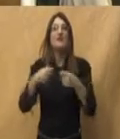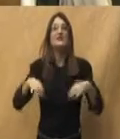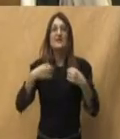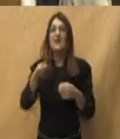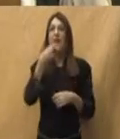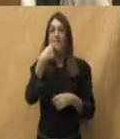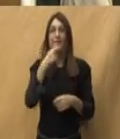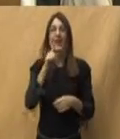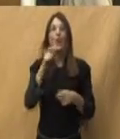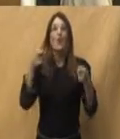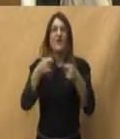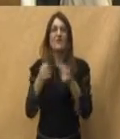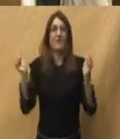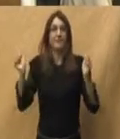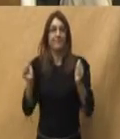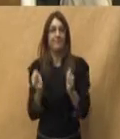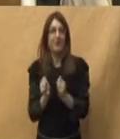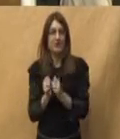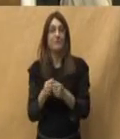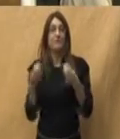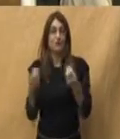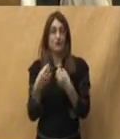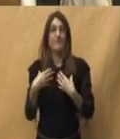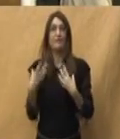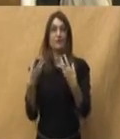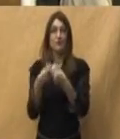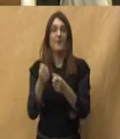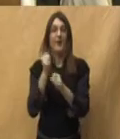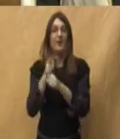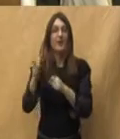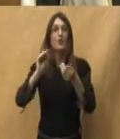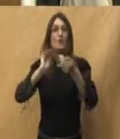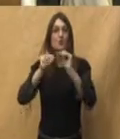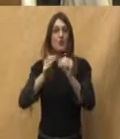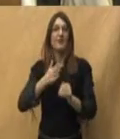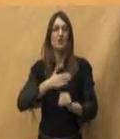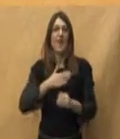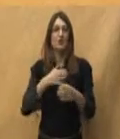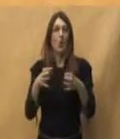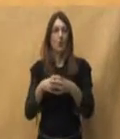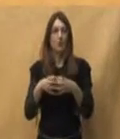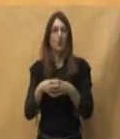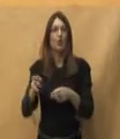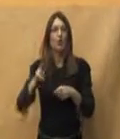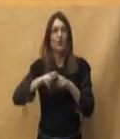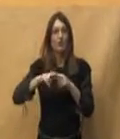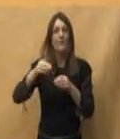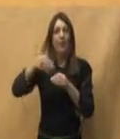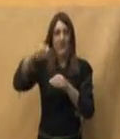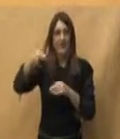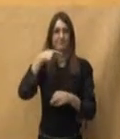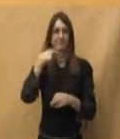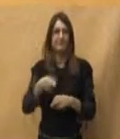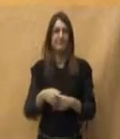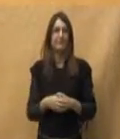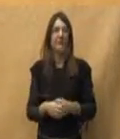Dobro, ono sve što mi u stvari provodimo skupa s vama i u suradnji sa našom udrugom. Prema tome to ćemo sve kasnije naglasiti, a